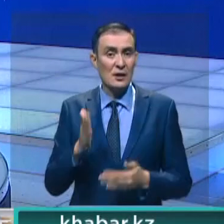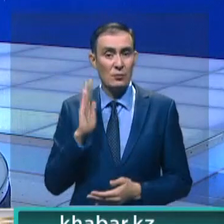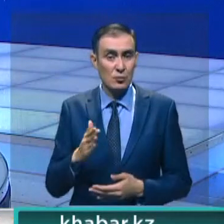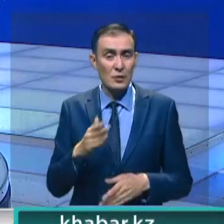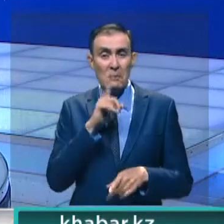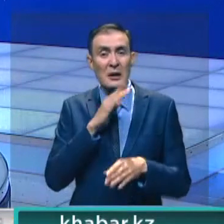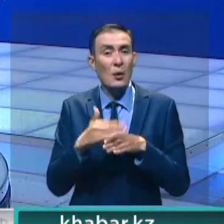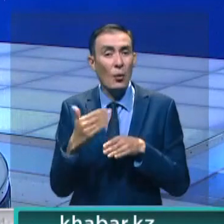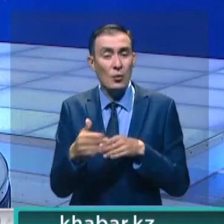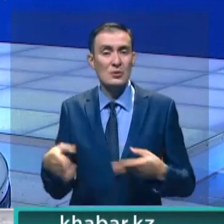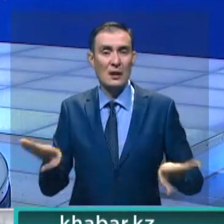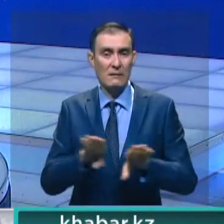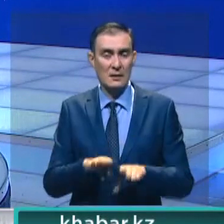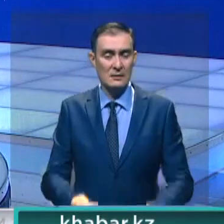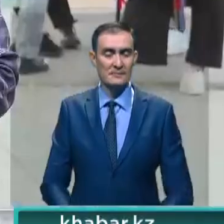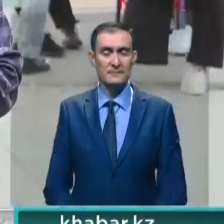тихо закрывать.